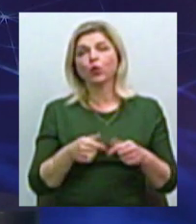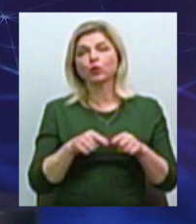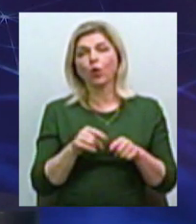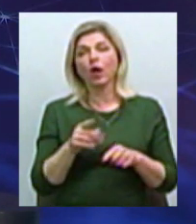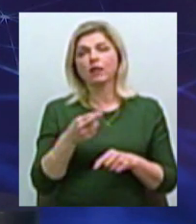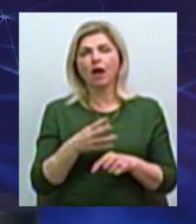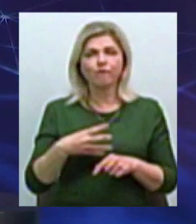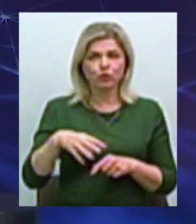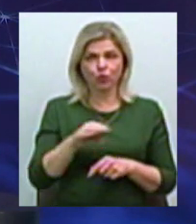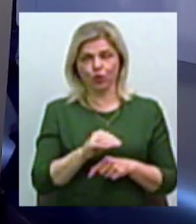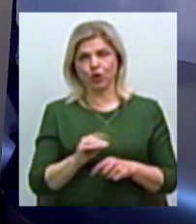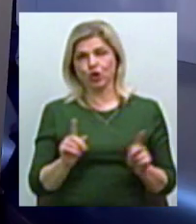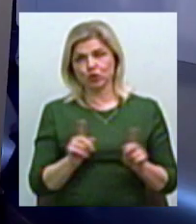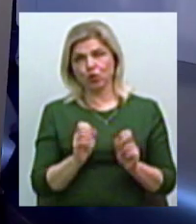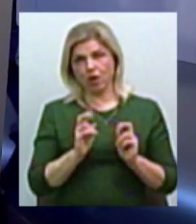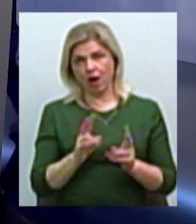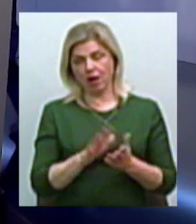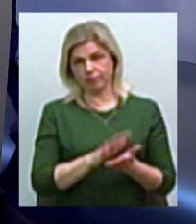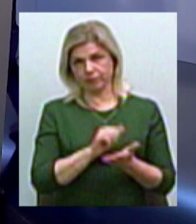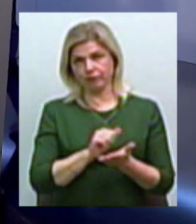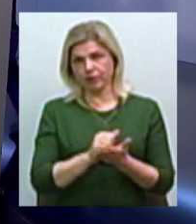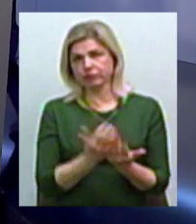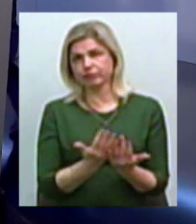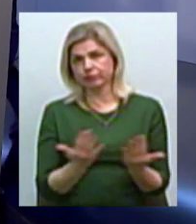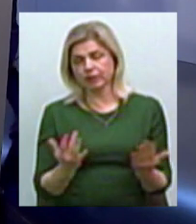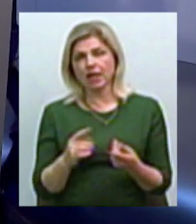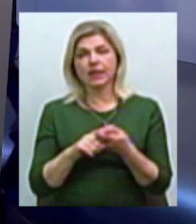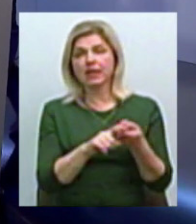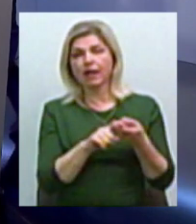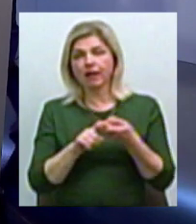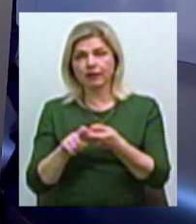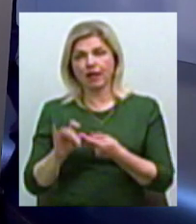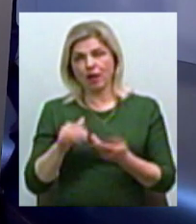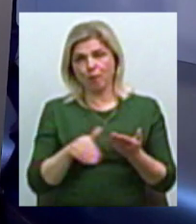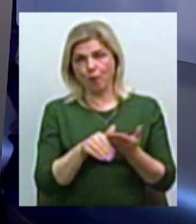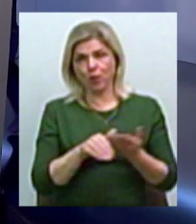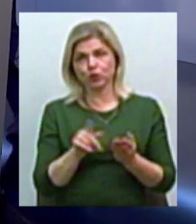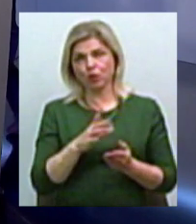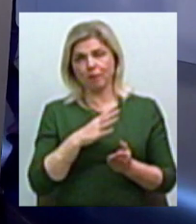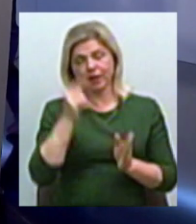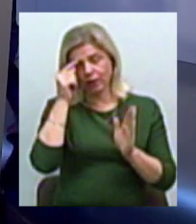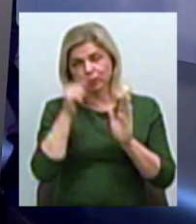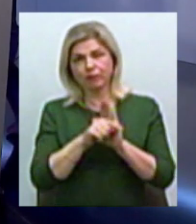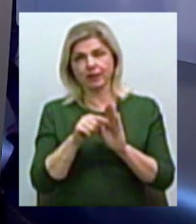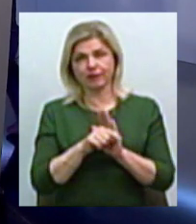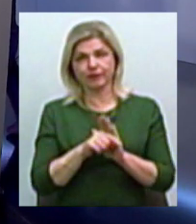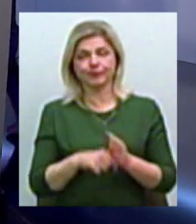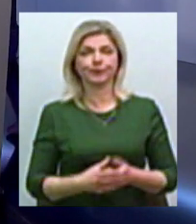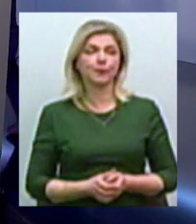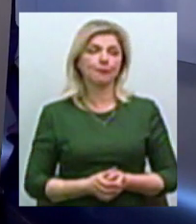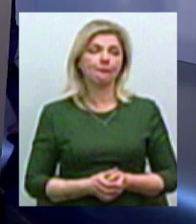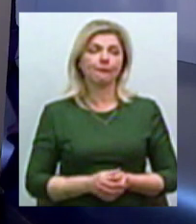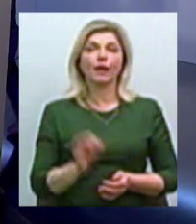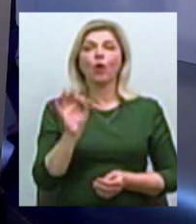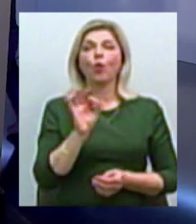всього, щоб вони, ну, як мультипростір, взаємодіяли і допомагали одним одним, і щоб був якийсь толк. До речі, щодо напрямків.